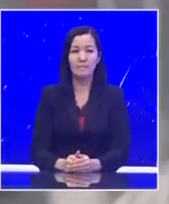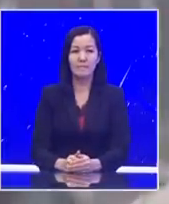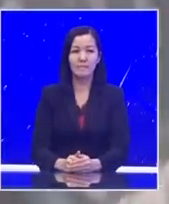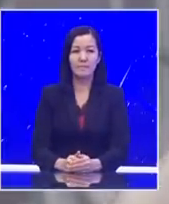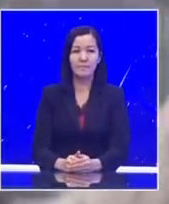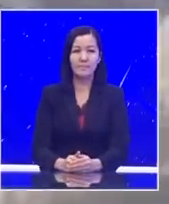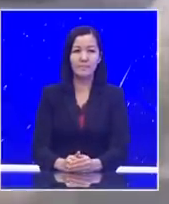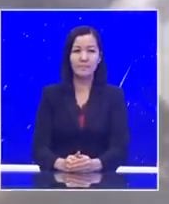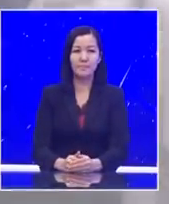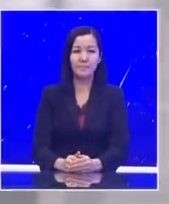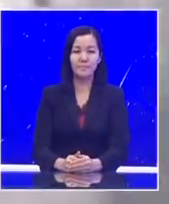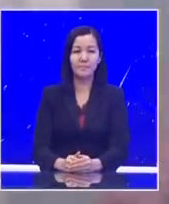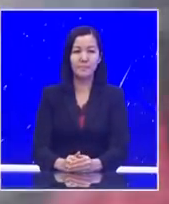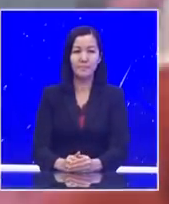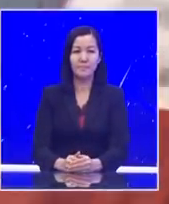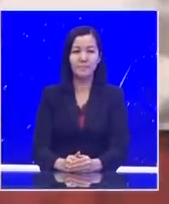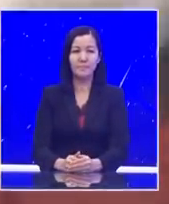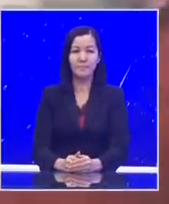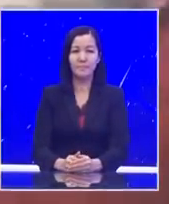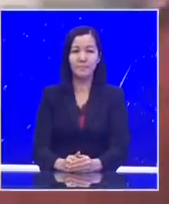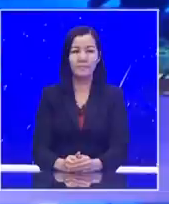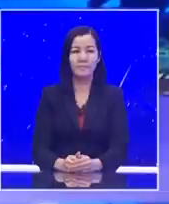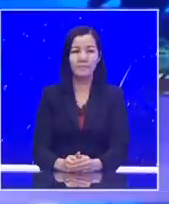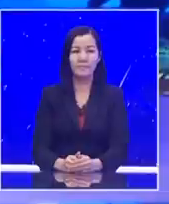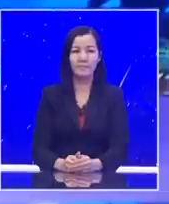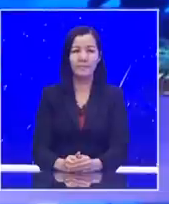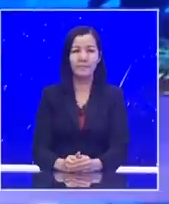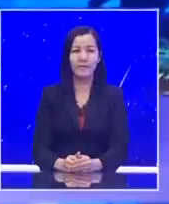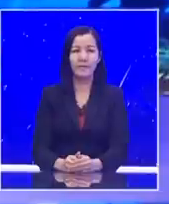Елдана Серікбайқызы, Жетісу телеарнасы.